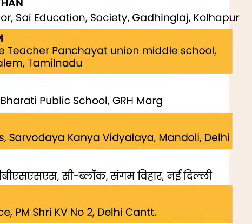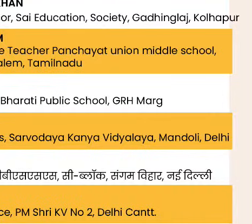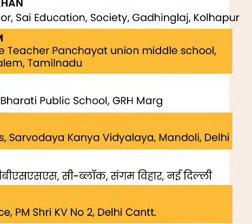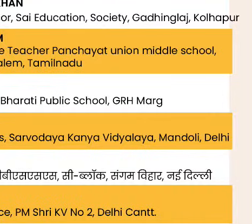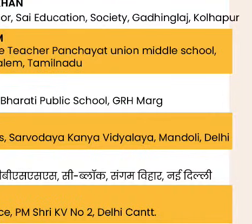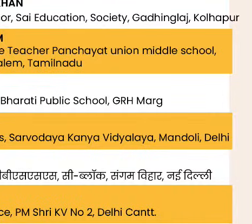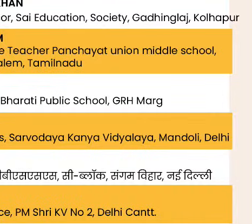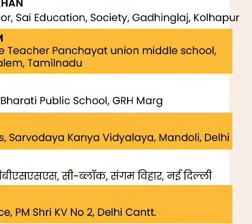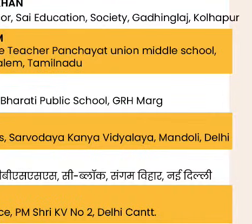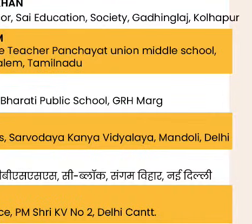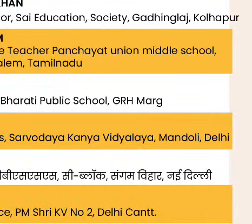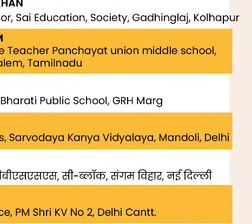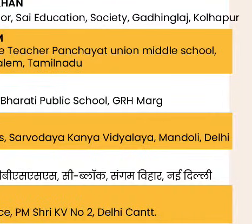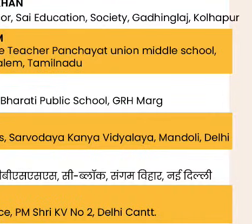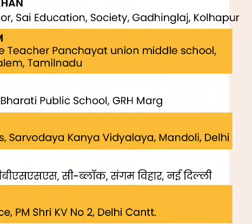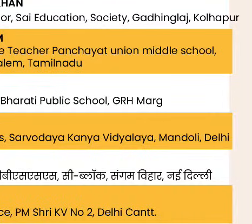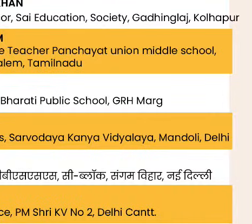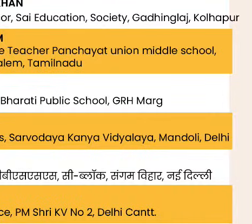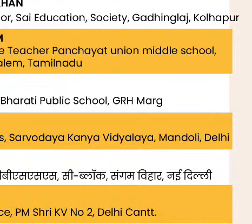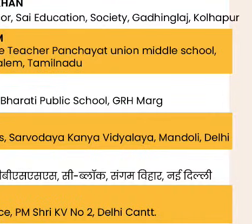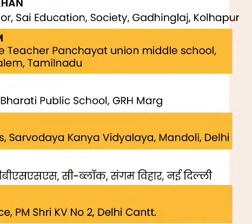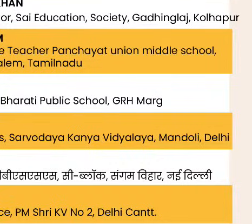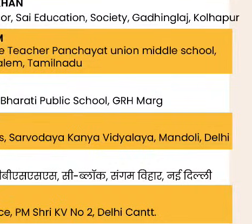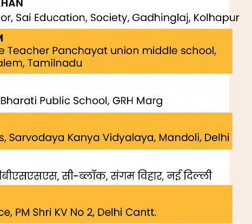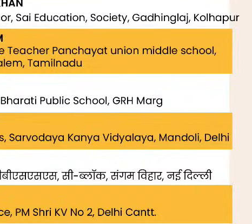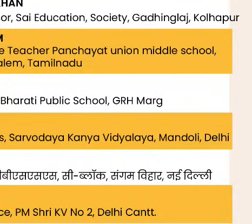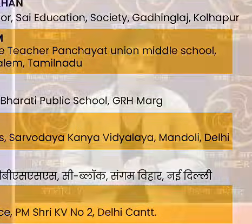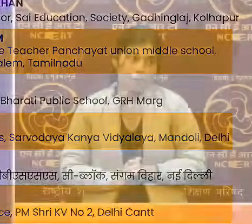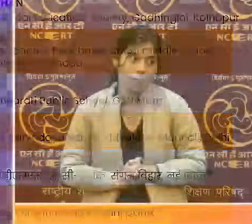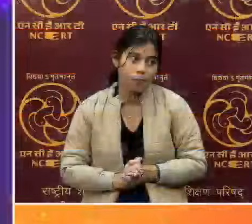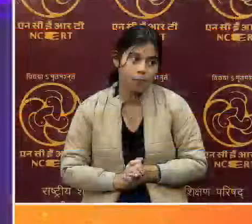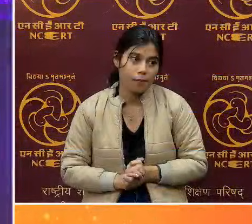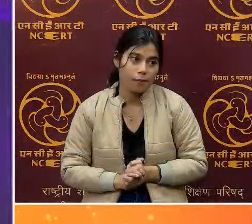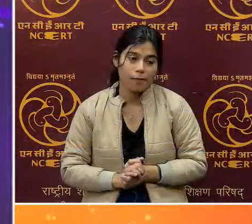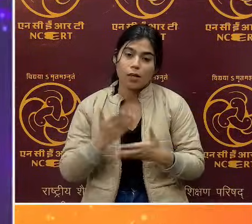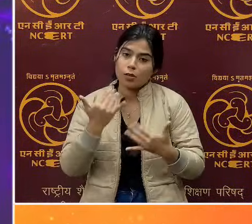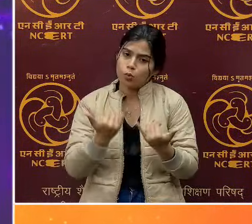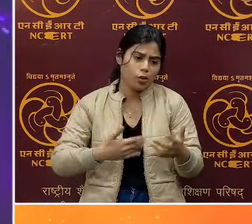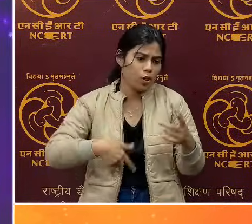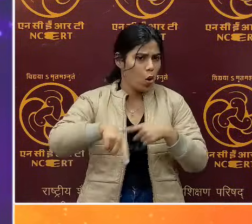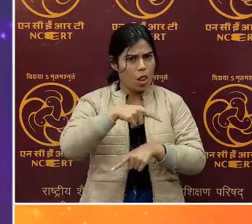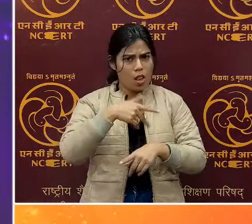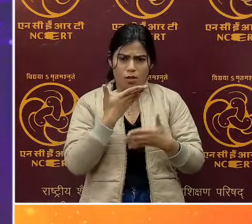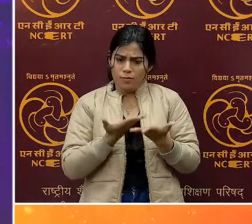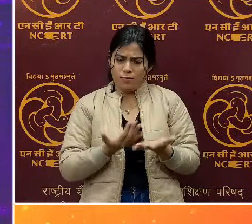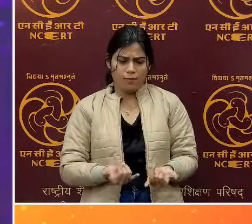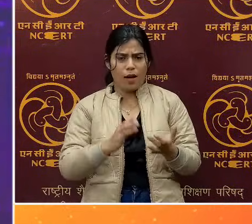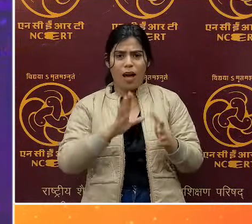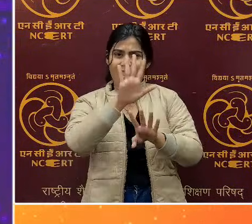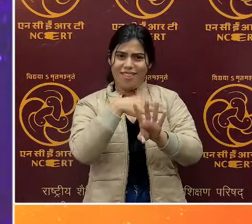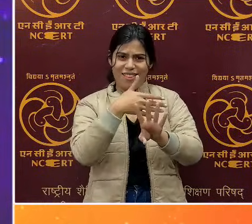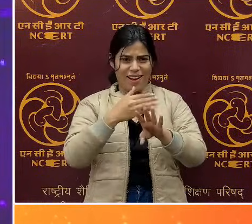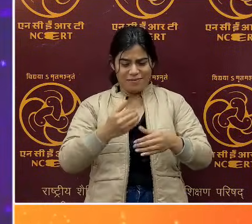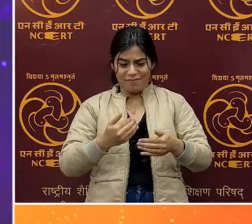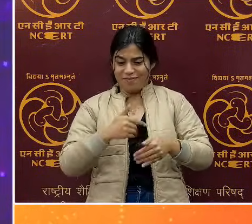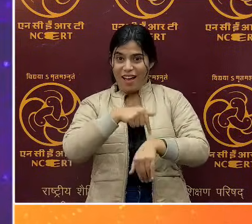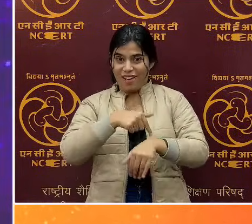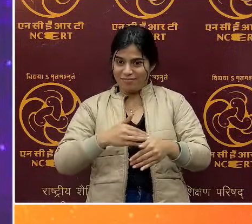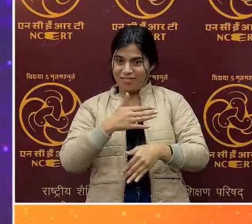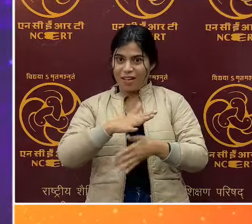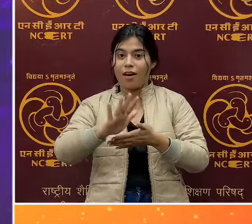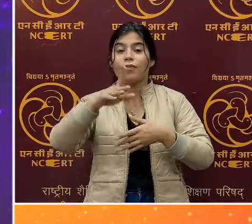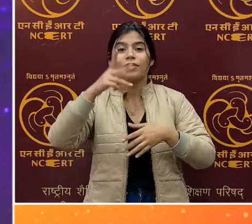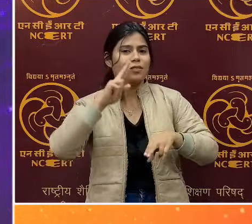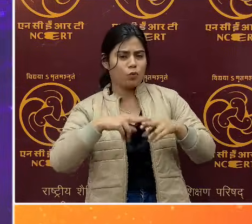today is parallel and intersecting lines part 2. So यही आप सभी के लिए हमारे प्रोग्राम्स रहेंगे. बाकी आप स्क्रीनशॉट भी ले